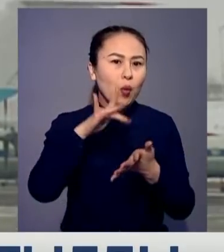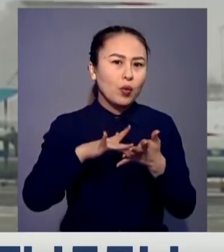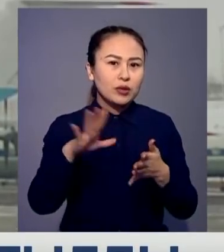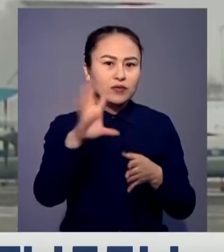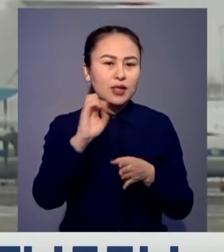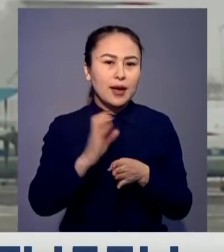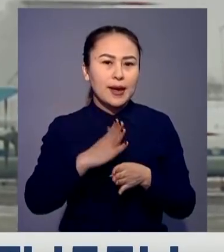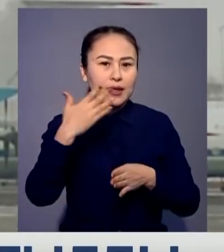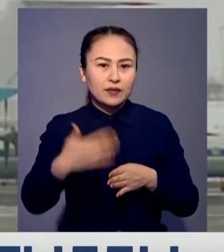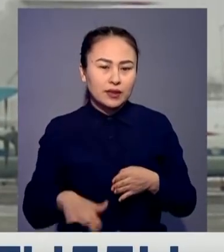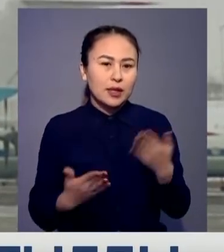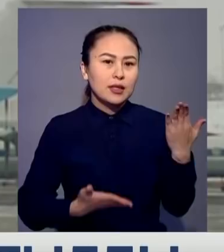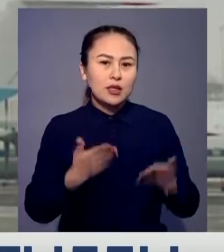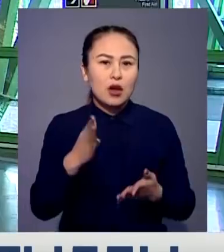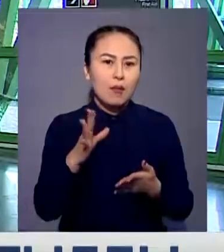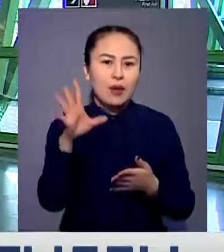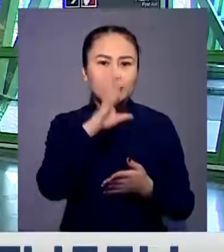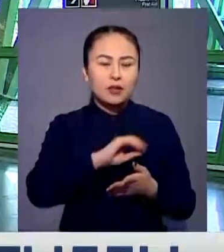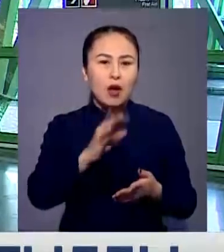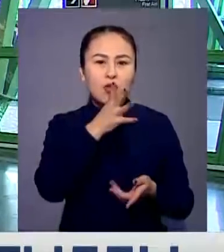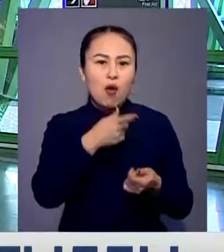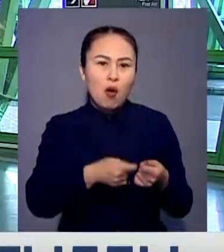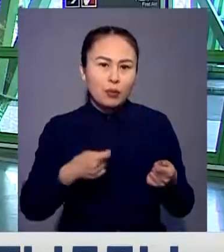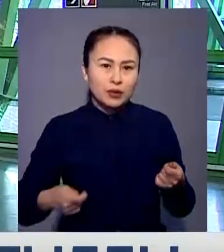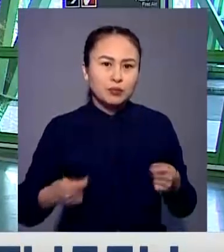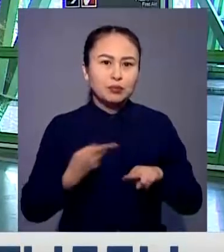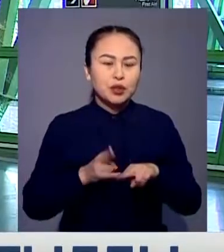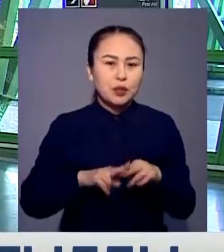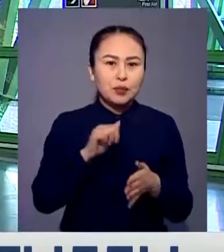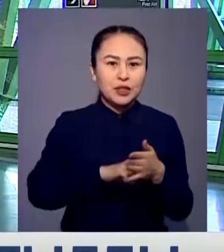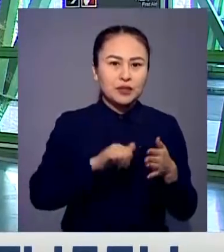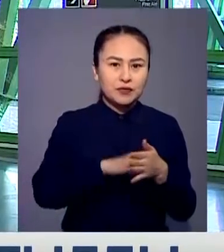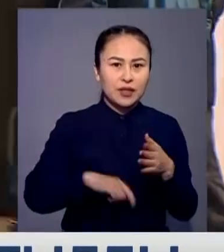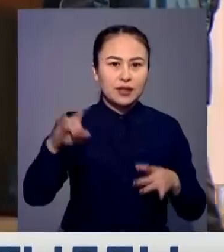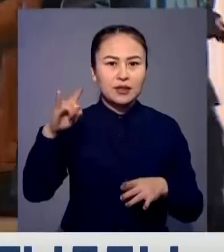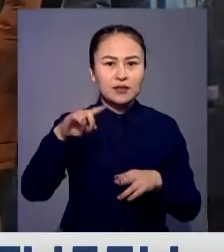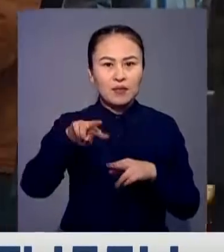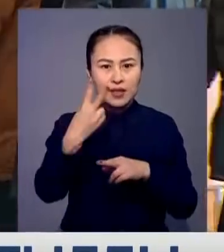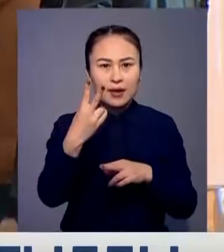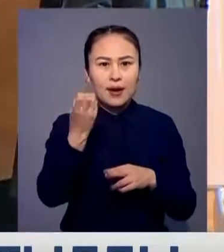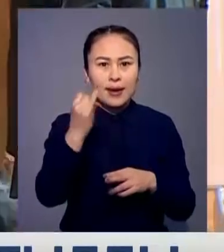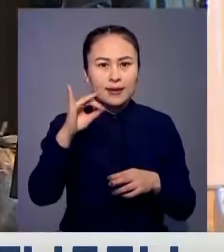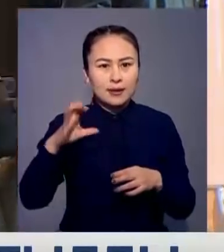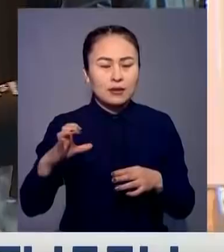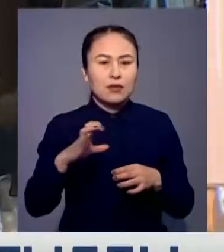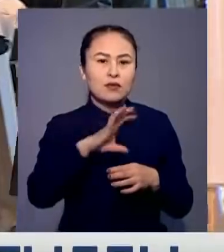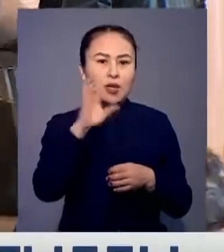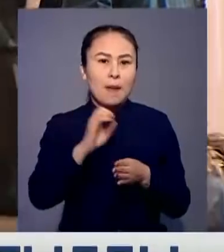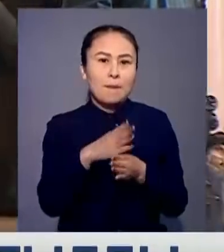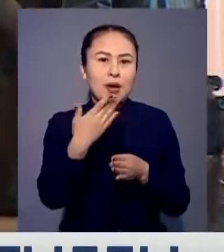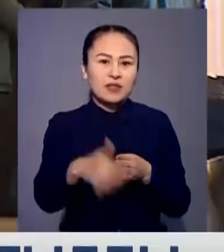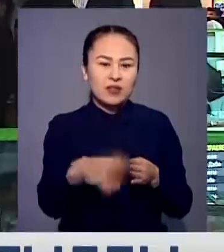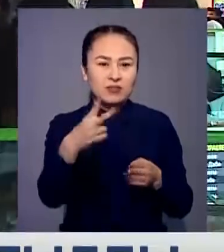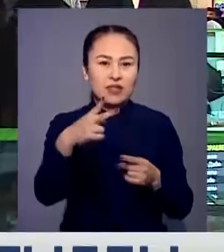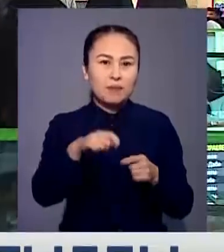кеш келуі және баратын әуежайдағы нашар метео жағдайлар себебінен ұшып келуі тиіс 22 рейс кешігіп жатыр. Желдің екпіні